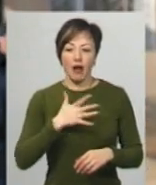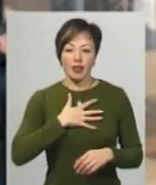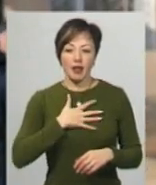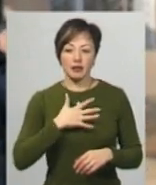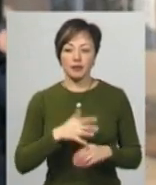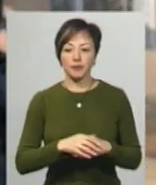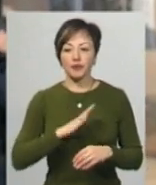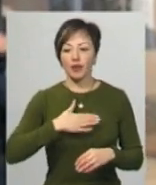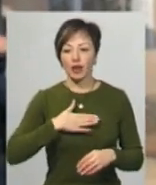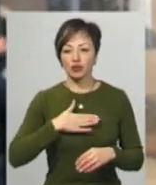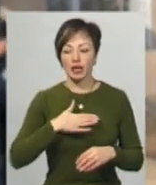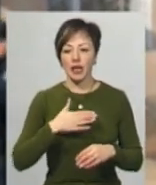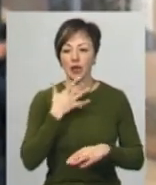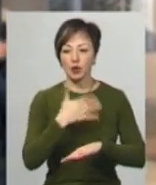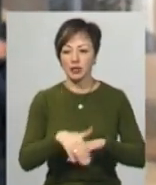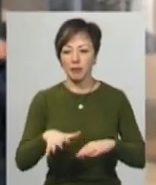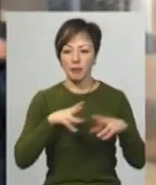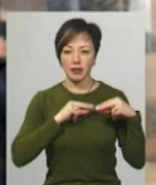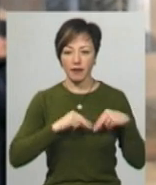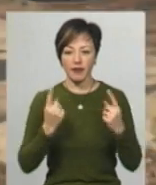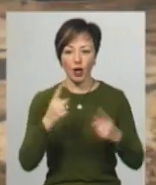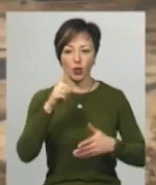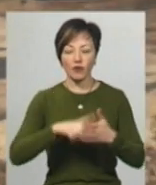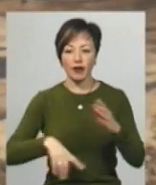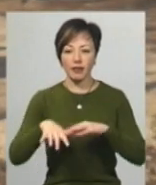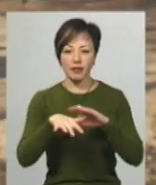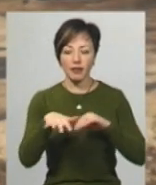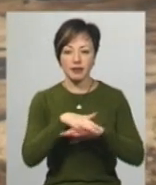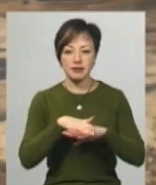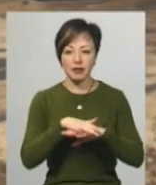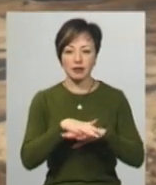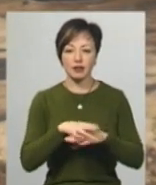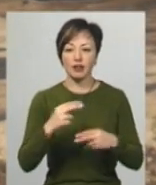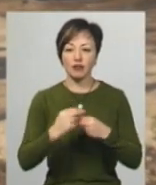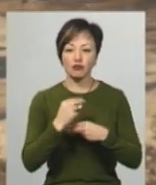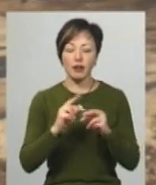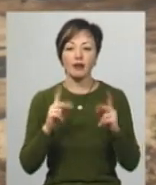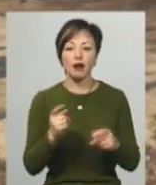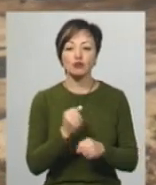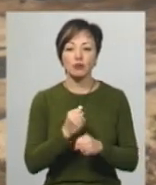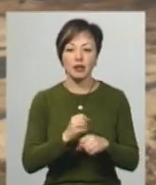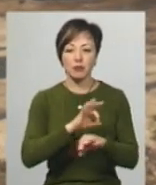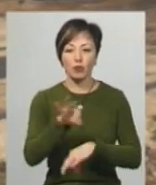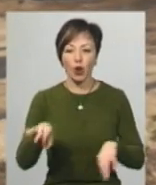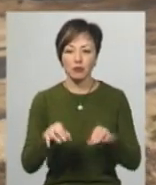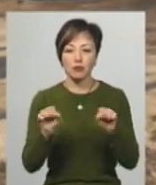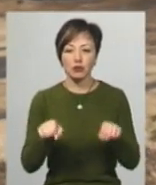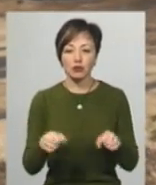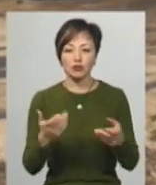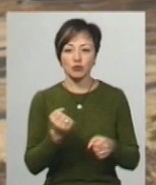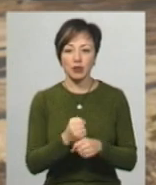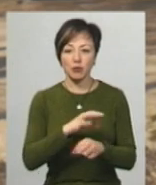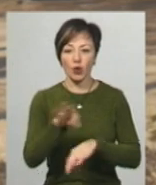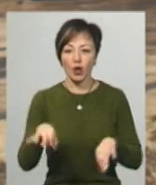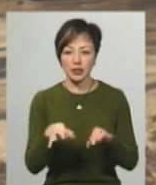В наших іноземних партнерів велика довіра населення. Тобто вони нас цьому навчали, як зробити проекти, які можна проекти